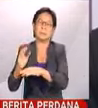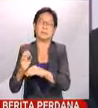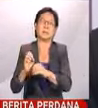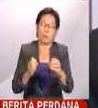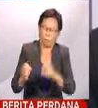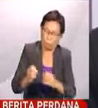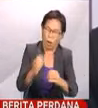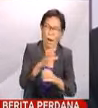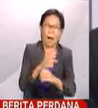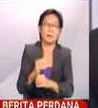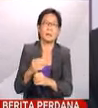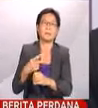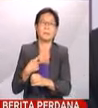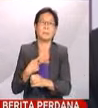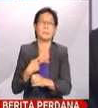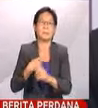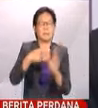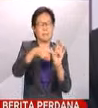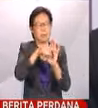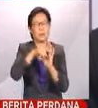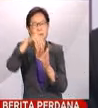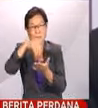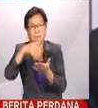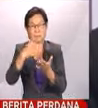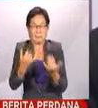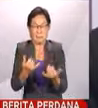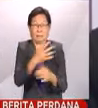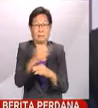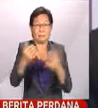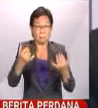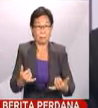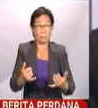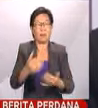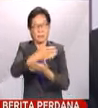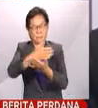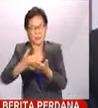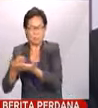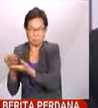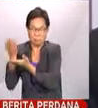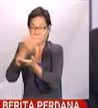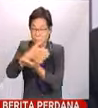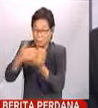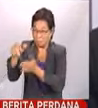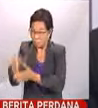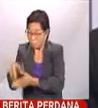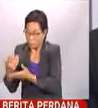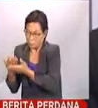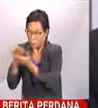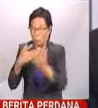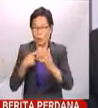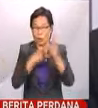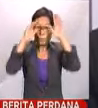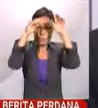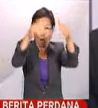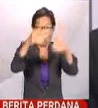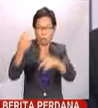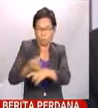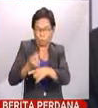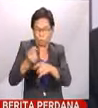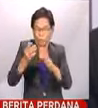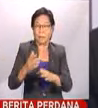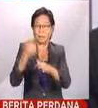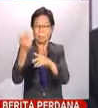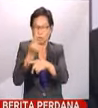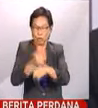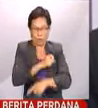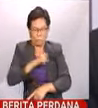the benefits of this rebound. And probably at this moment, like some suggest, that we should be focusing on training the existing staff.